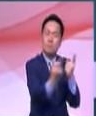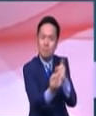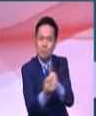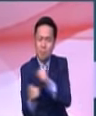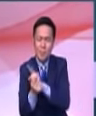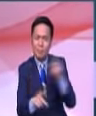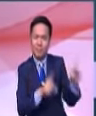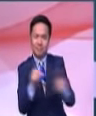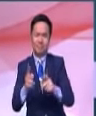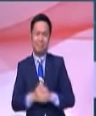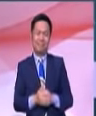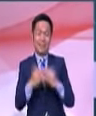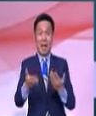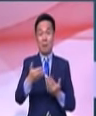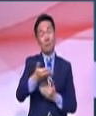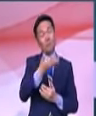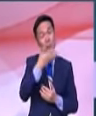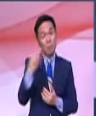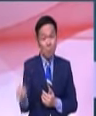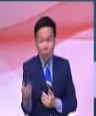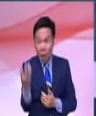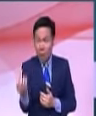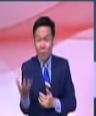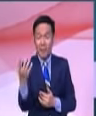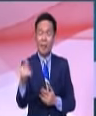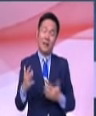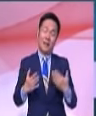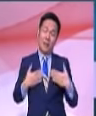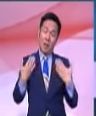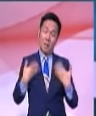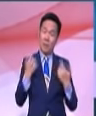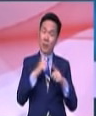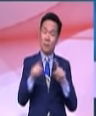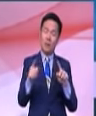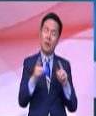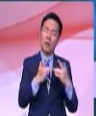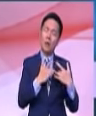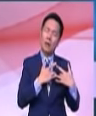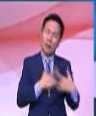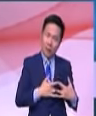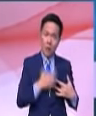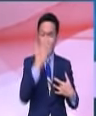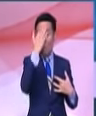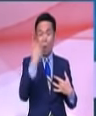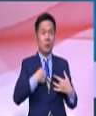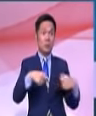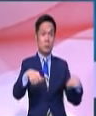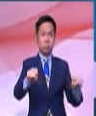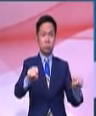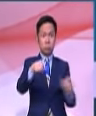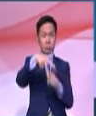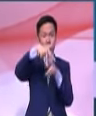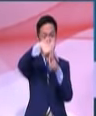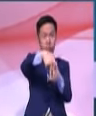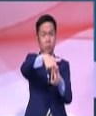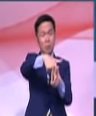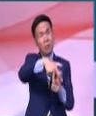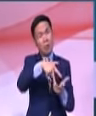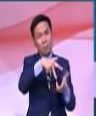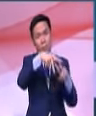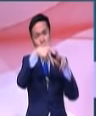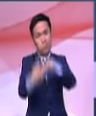Kegembiraan berbuka puasa dengan rakan bertukar tragedi buat seorang penunggang motosikal selepas dia maut dalam nahas jalan raya di Kemaman,